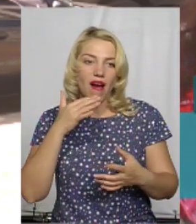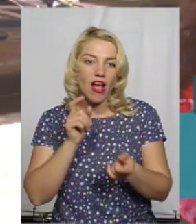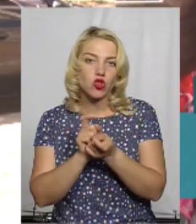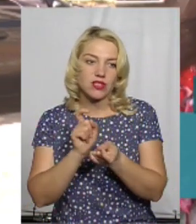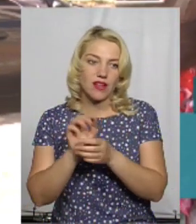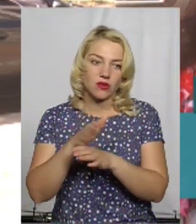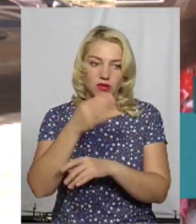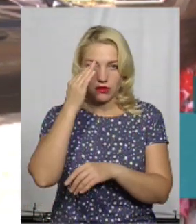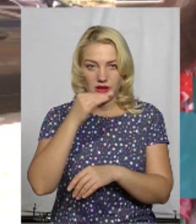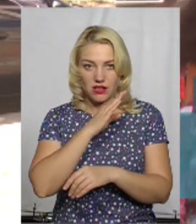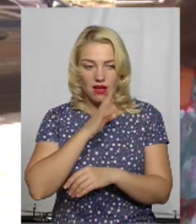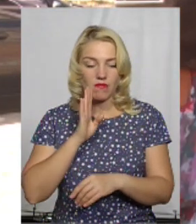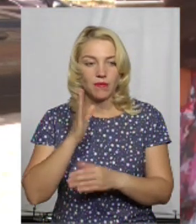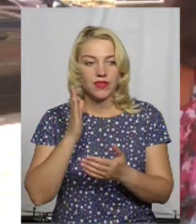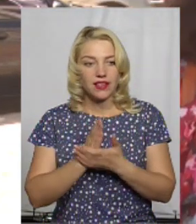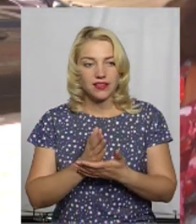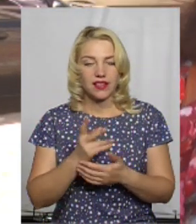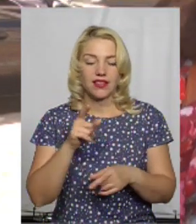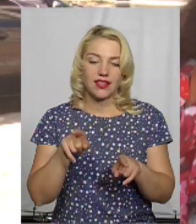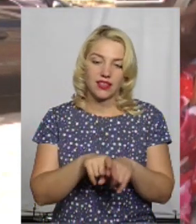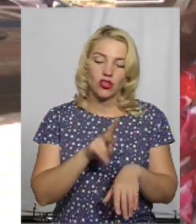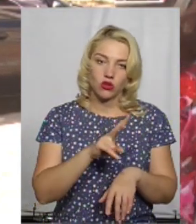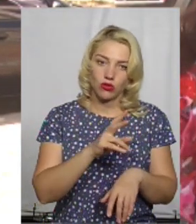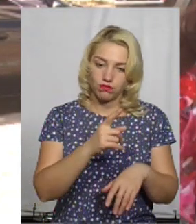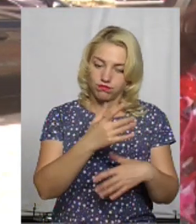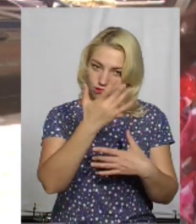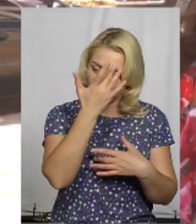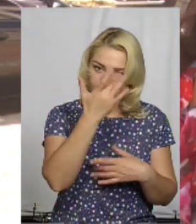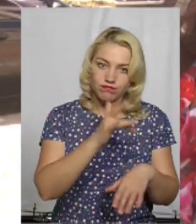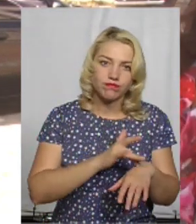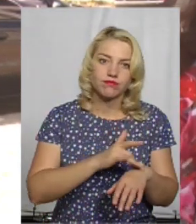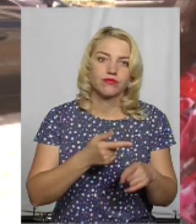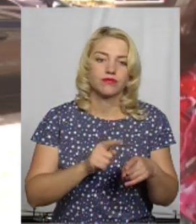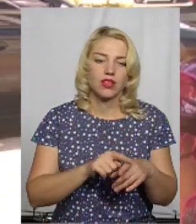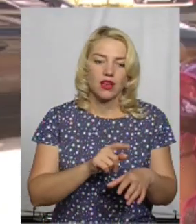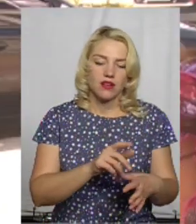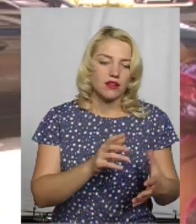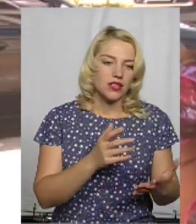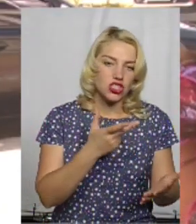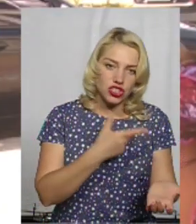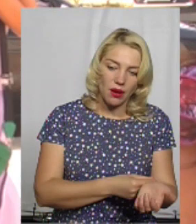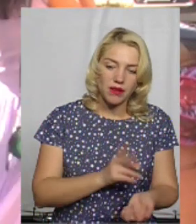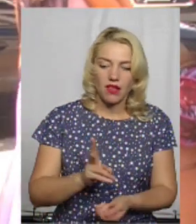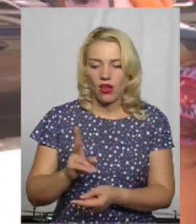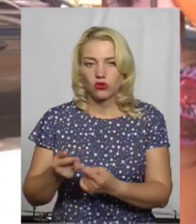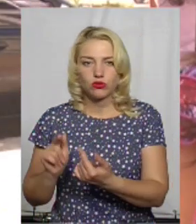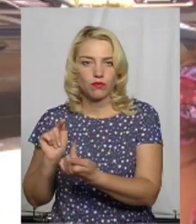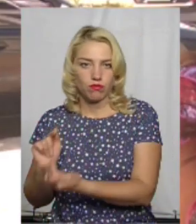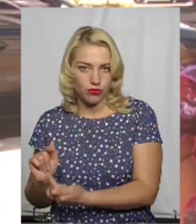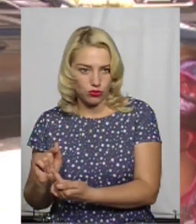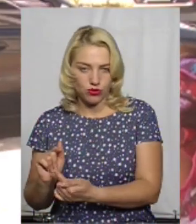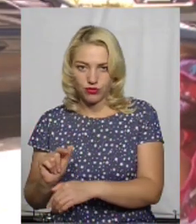між батьками. Є дві течії, одні прихильники щеплення, одні категоричні противники. Але в основному